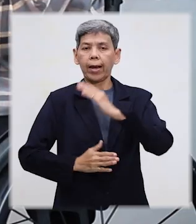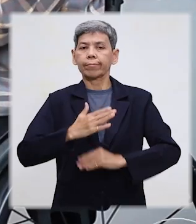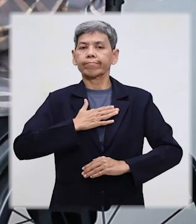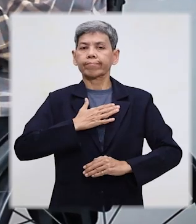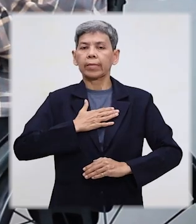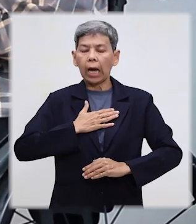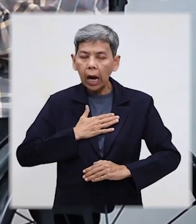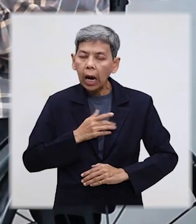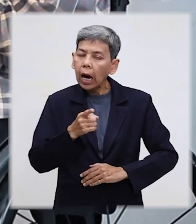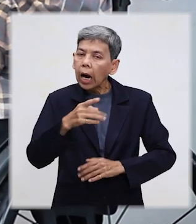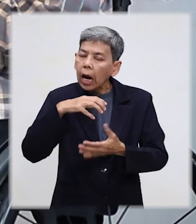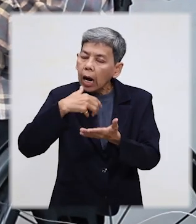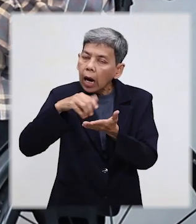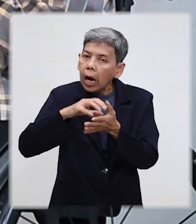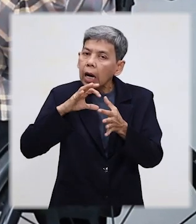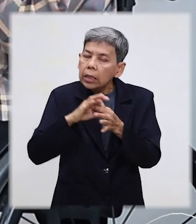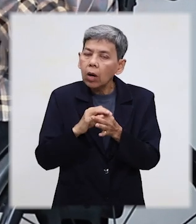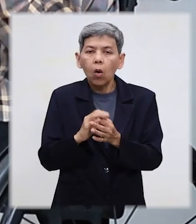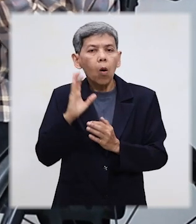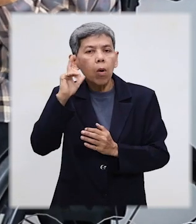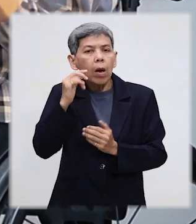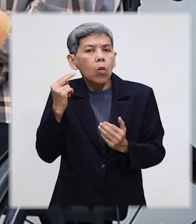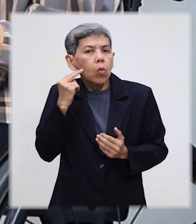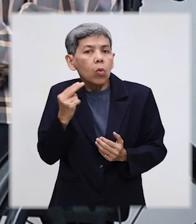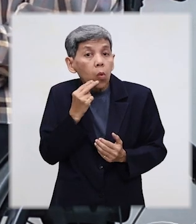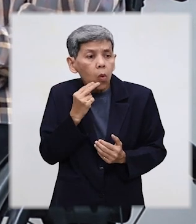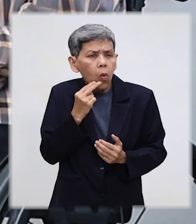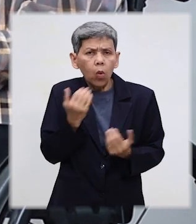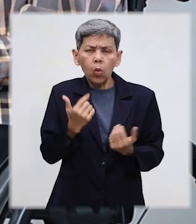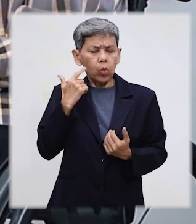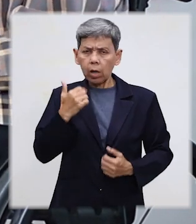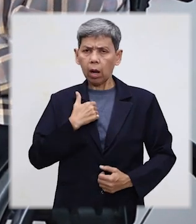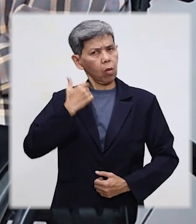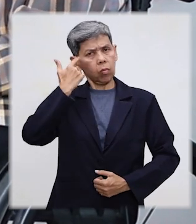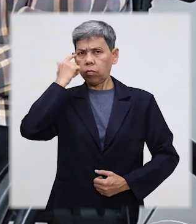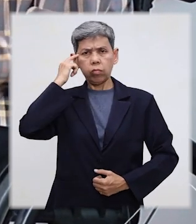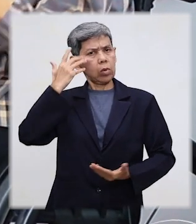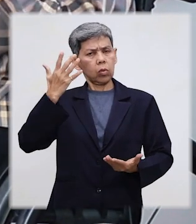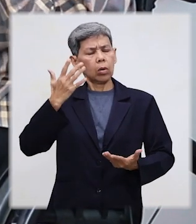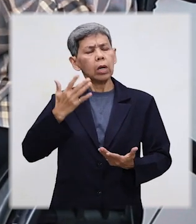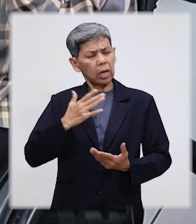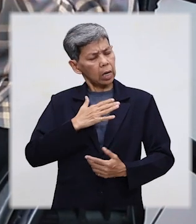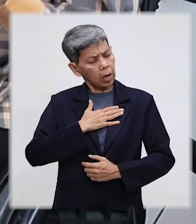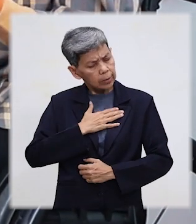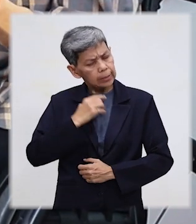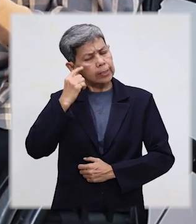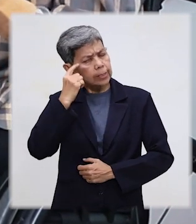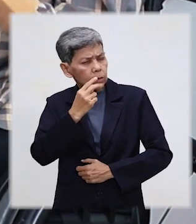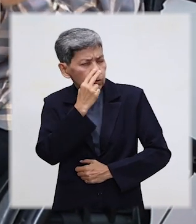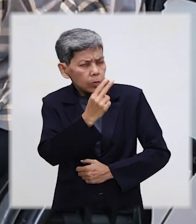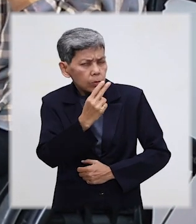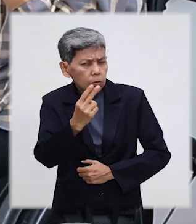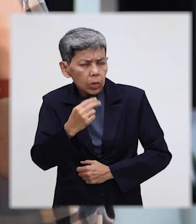การแต่พอคุณตั้มพูดเรื่องโคด้า อุ๋ยยังไม่เข้าใจหรือยังไม่รู้เลยอะไรเงี้ยเพราะฉะนั้นก็ทำให้อุ๋ยกลับไปสังเก